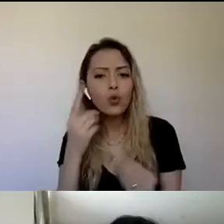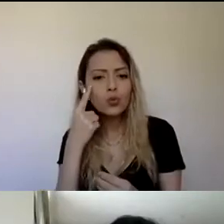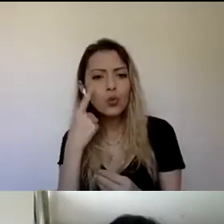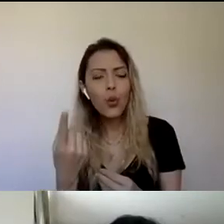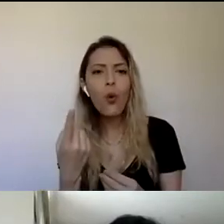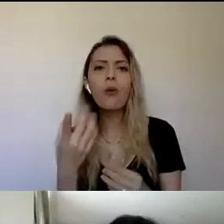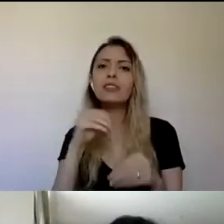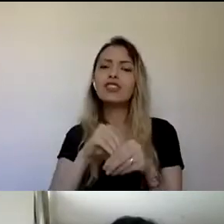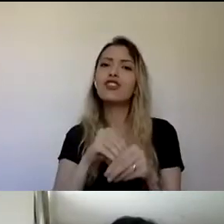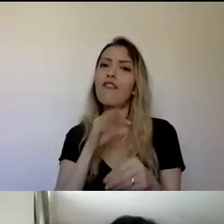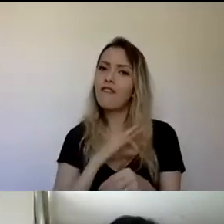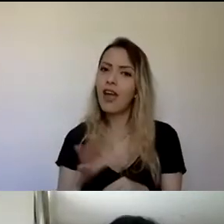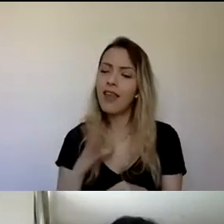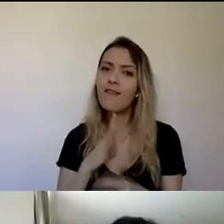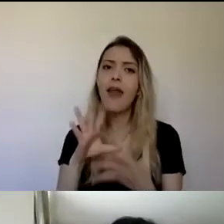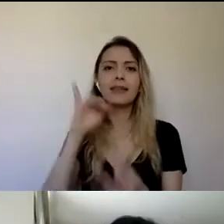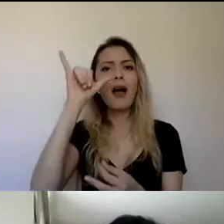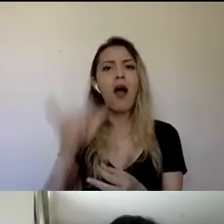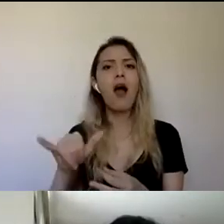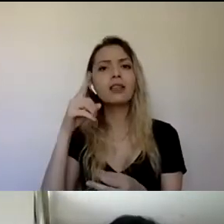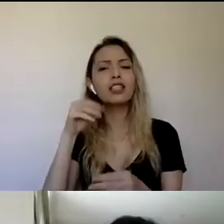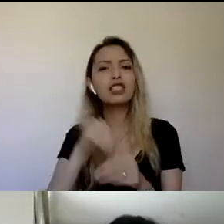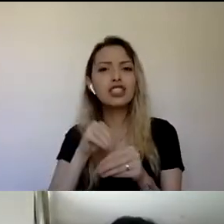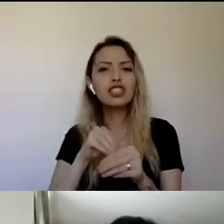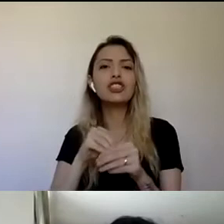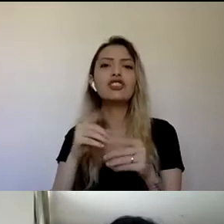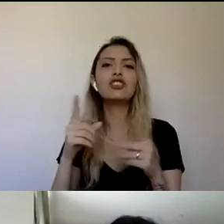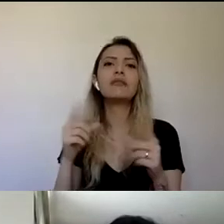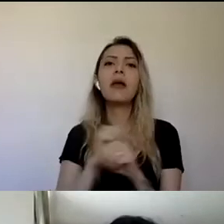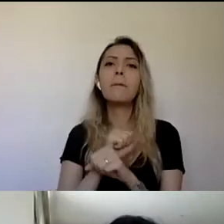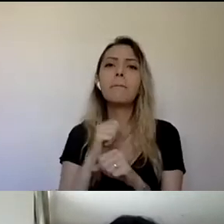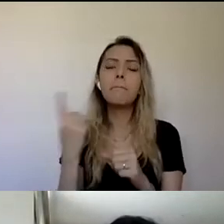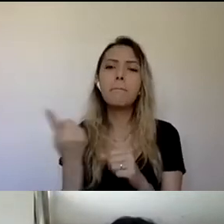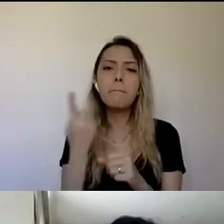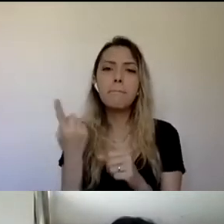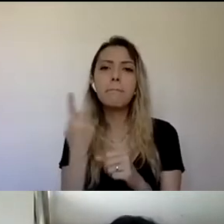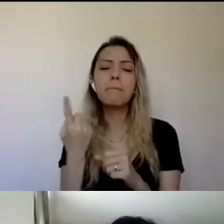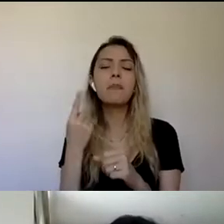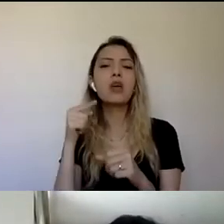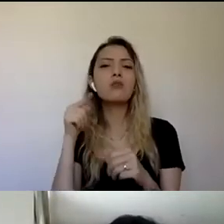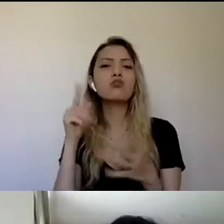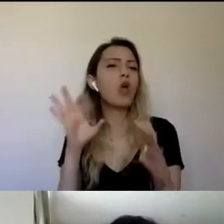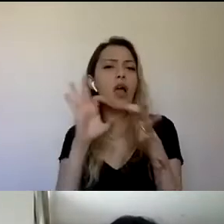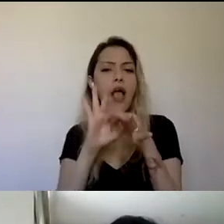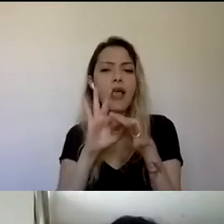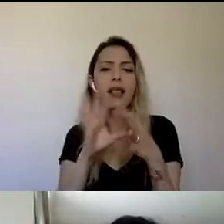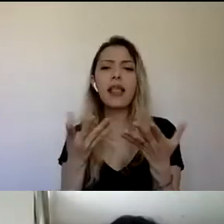insan hakları bu konudaki hangi alanda izleme yapıyorsanız bununla ilgili